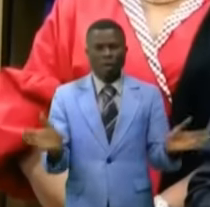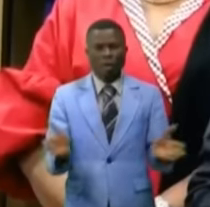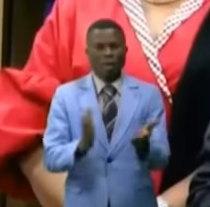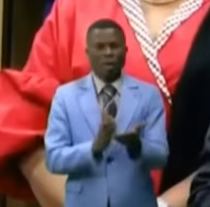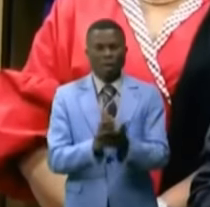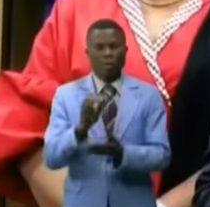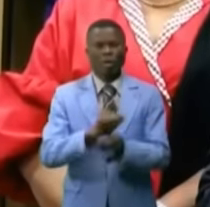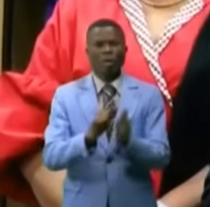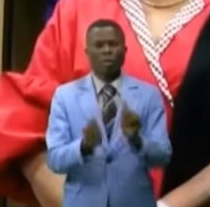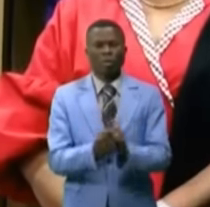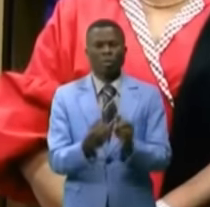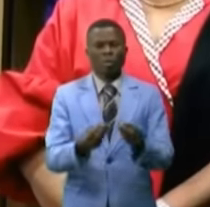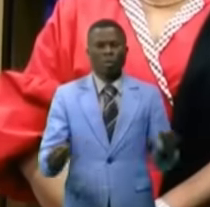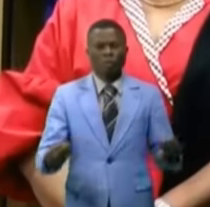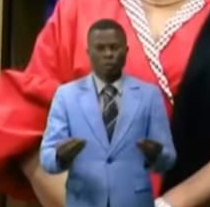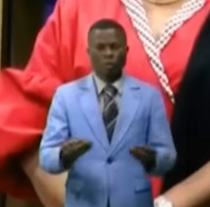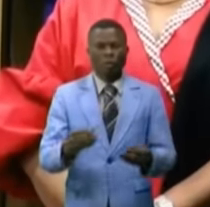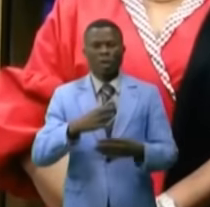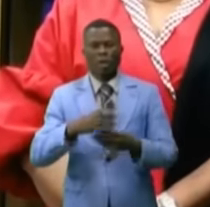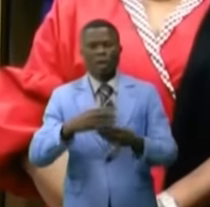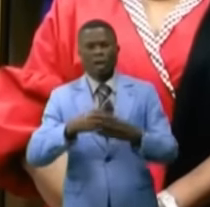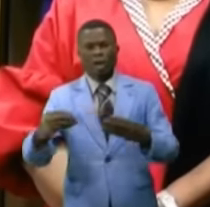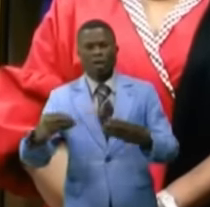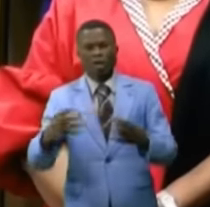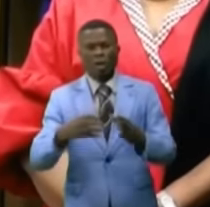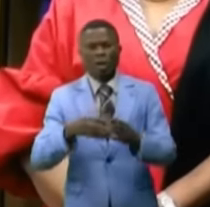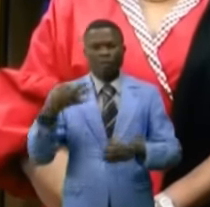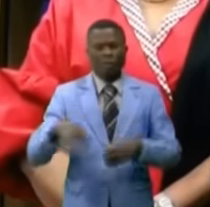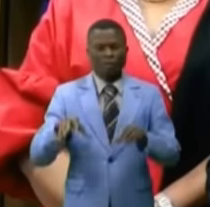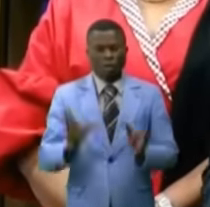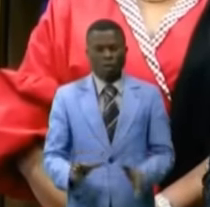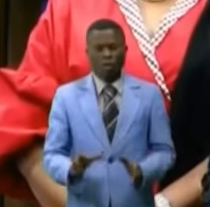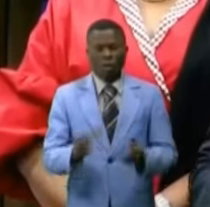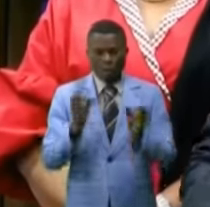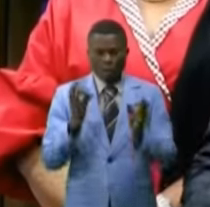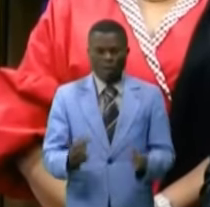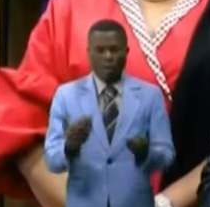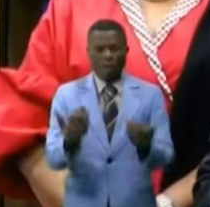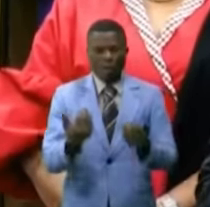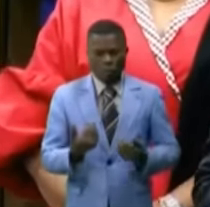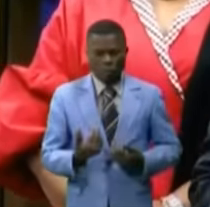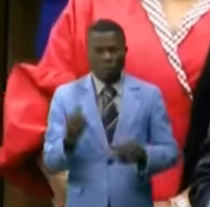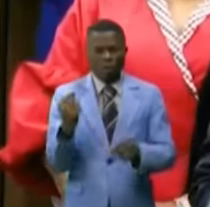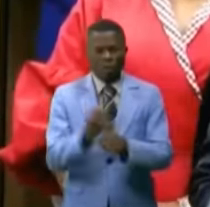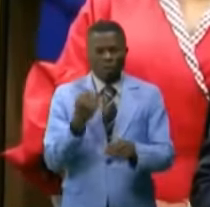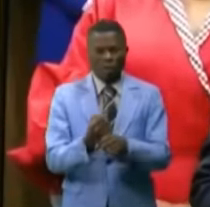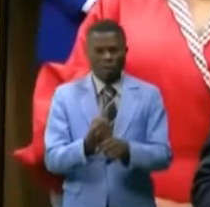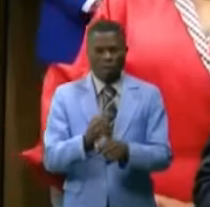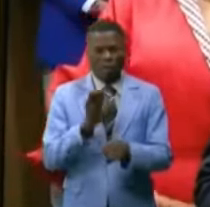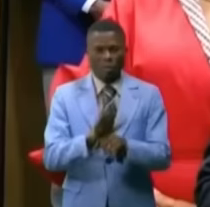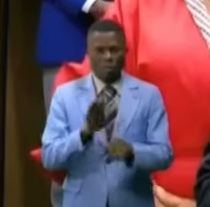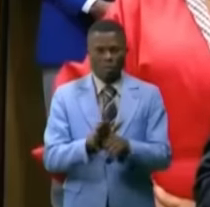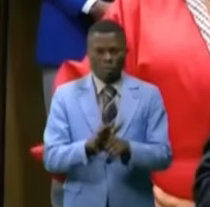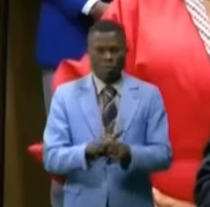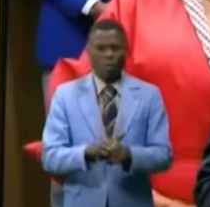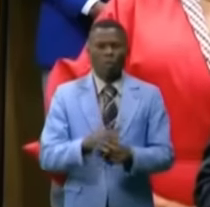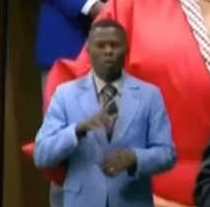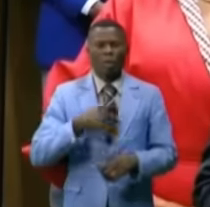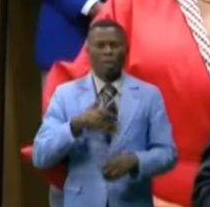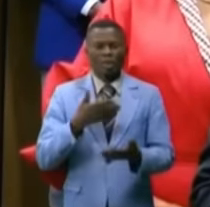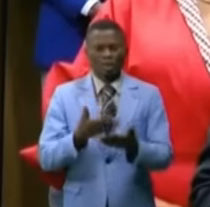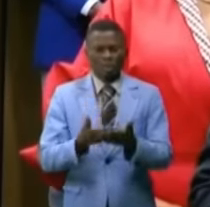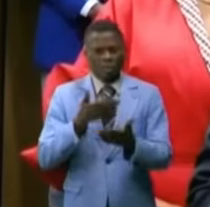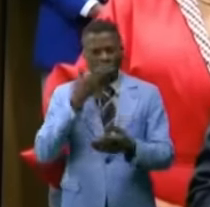cette question du taux de change, parce que nous voulons non seulement une stabilité, mais au-delà travailler sur une certaine appréciation. Et